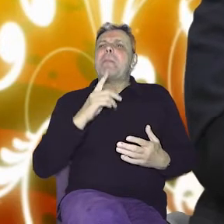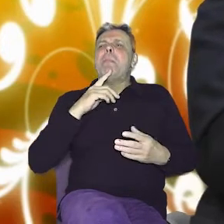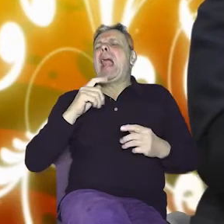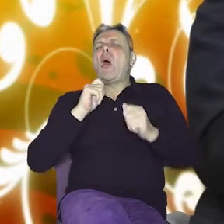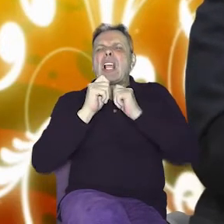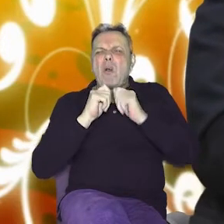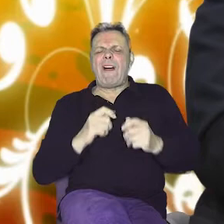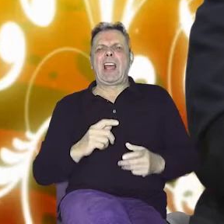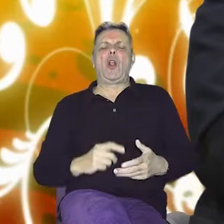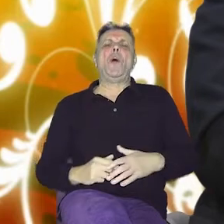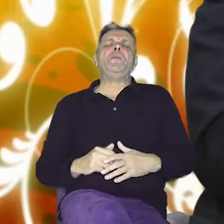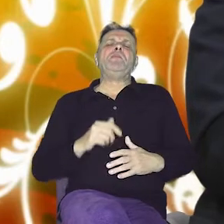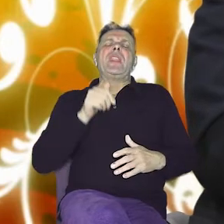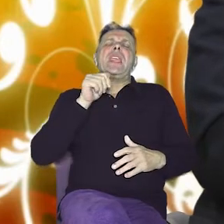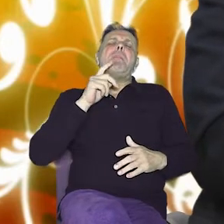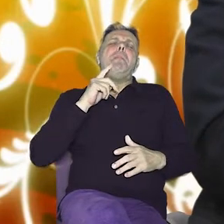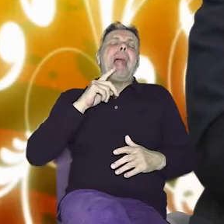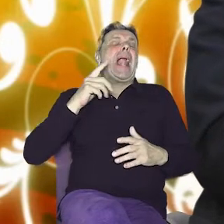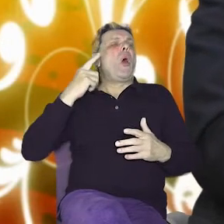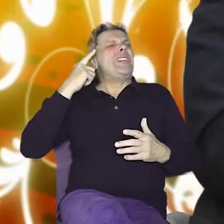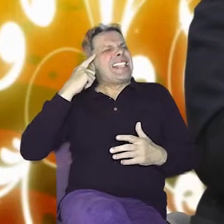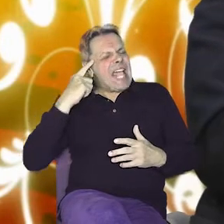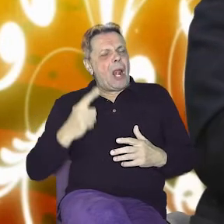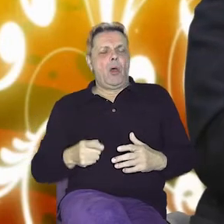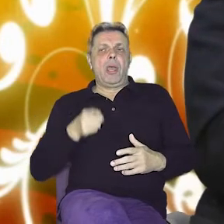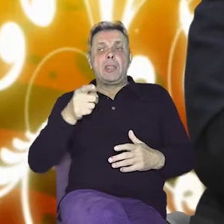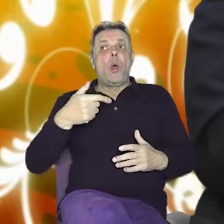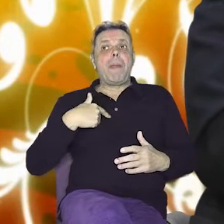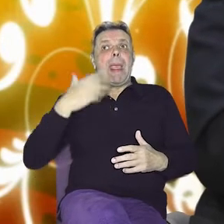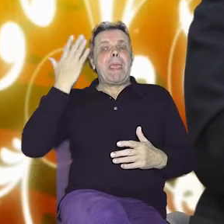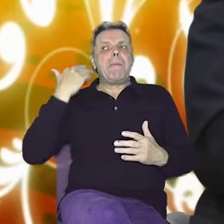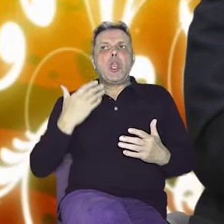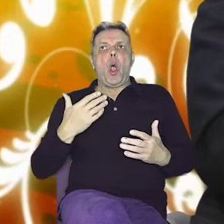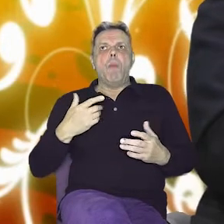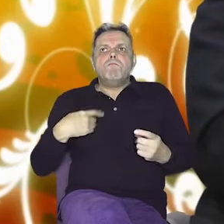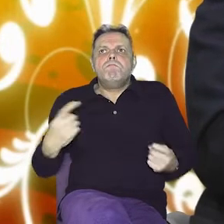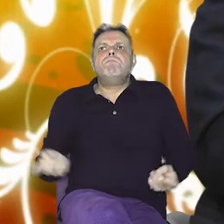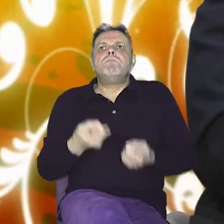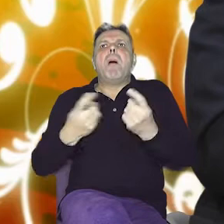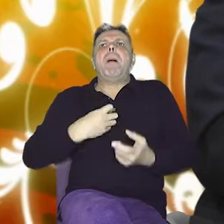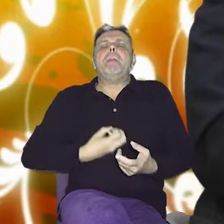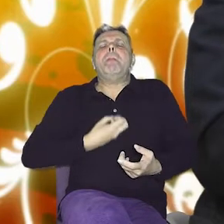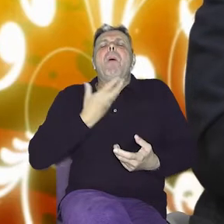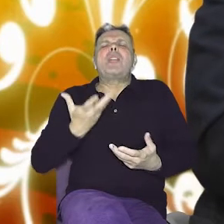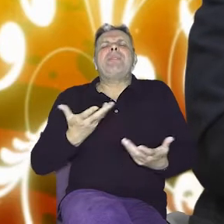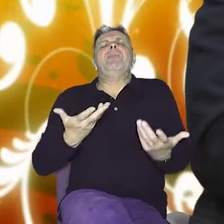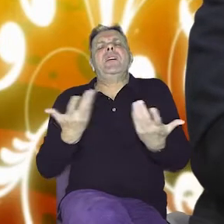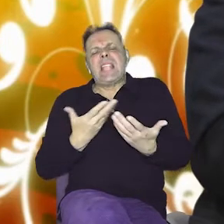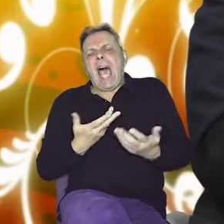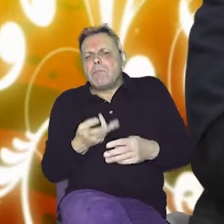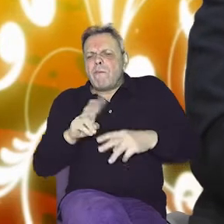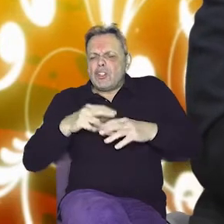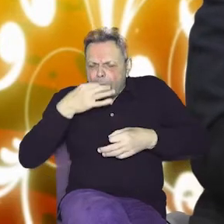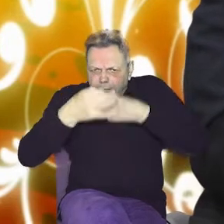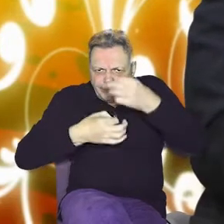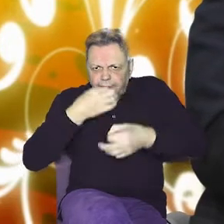malo pričalo, jako malo govorilo, jako malo znalo, i to mi je bio nekakav poticaj, motiv da se počnem više